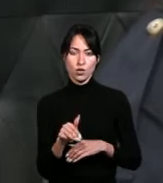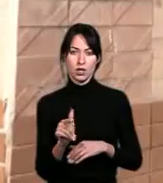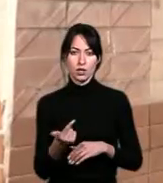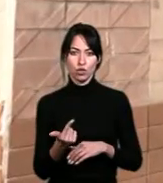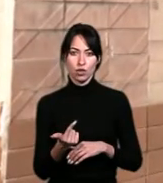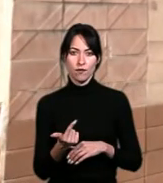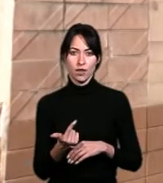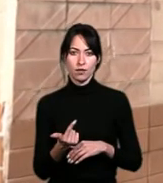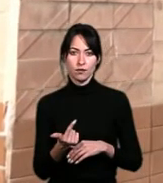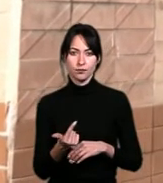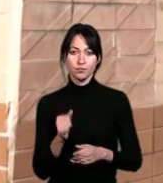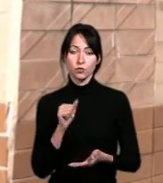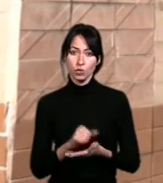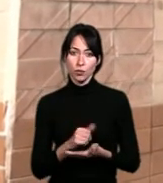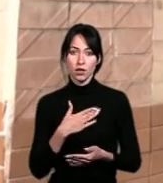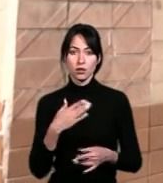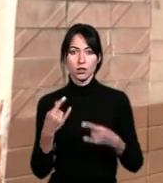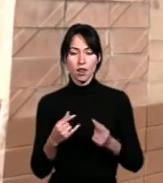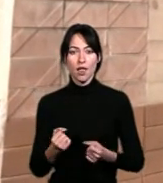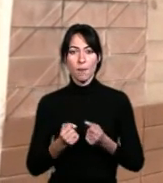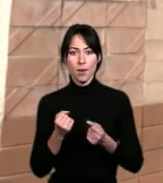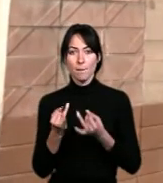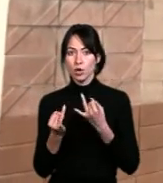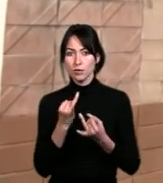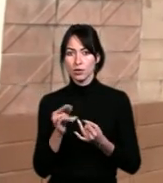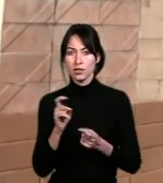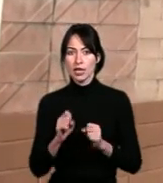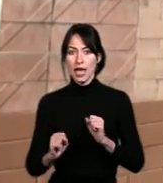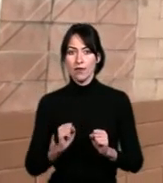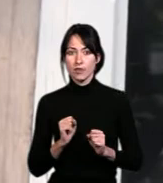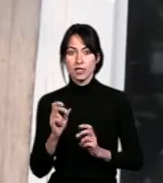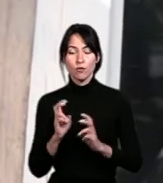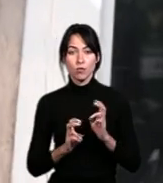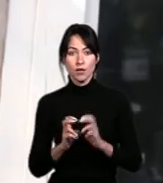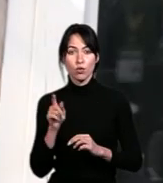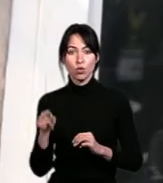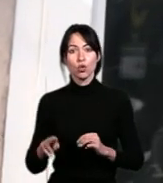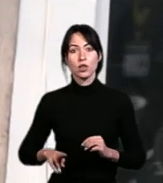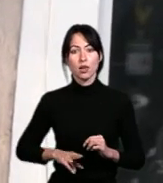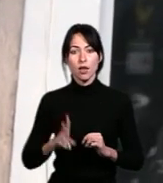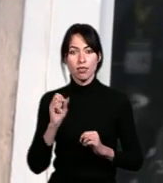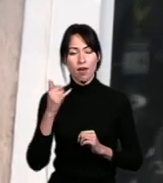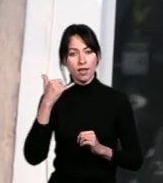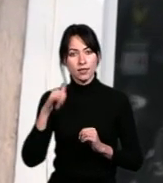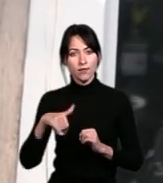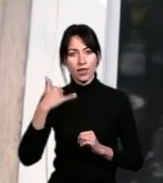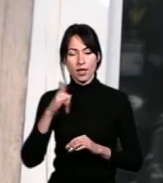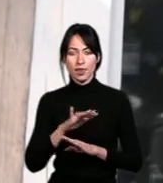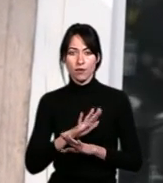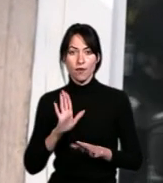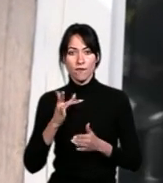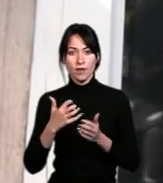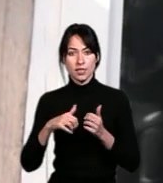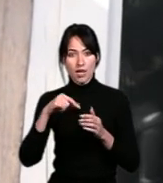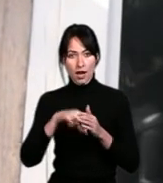гривень. Кореспонденти Суспільного намагалися поспілкуватися з керівництвом заводу. Його директор на дзвінки не відповідає, всередину